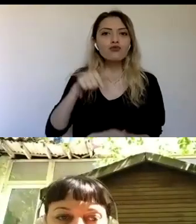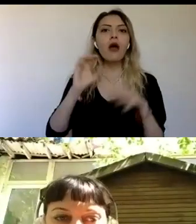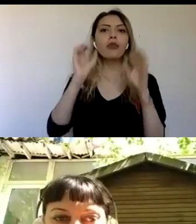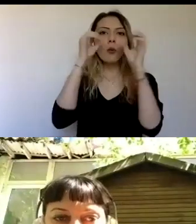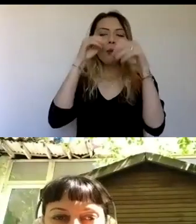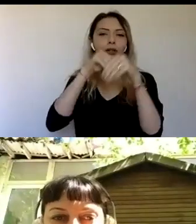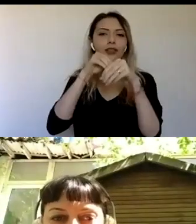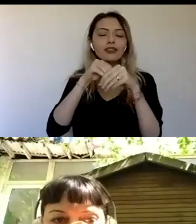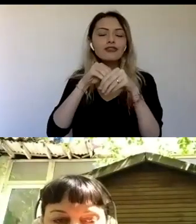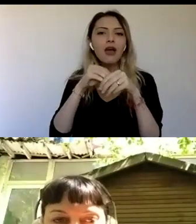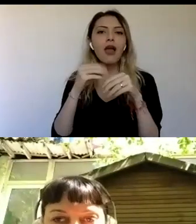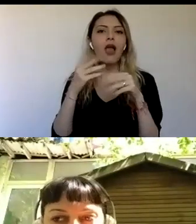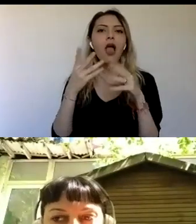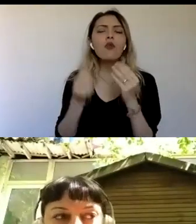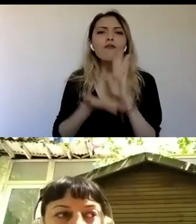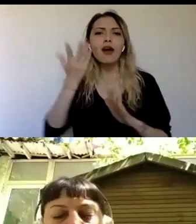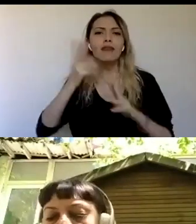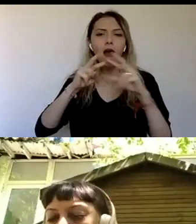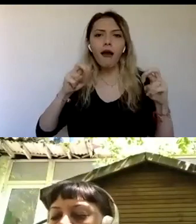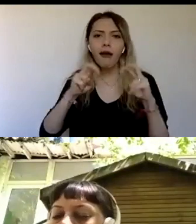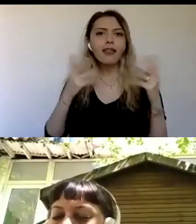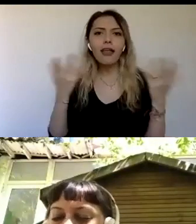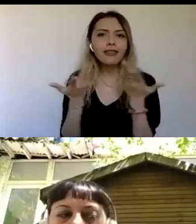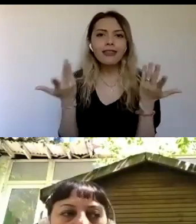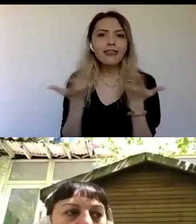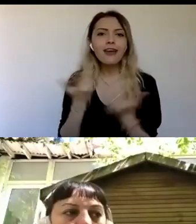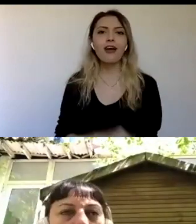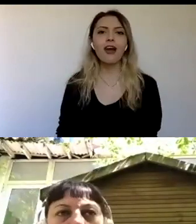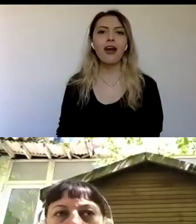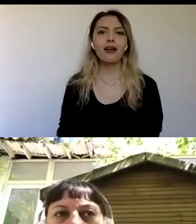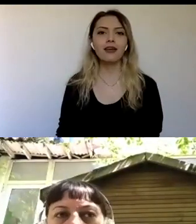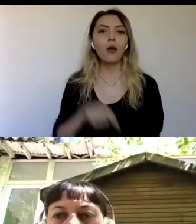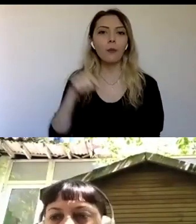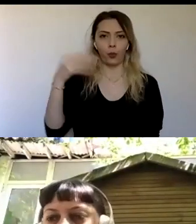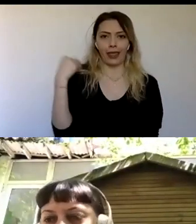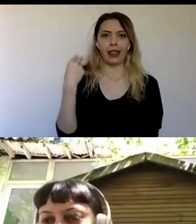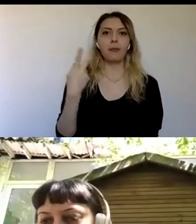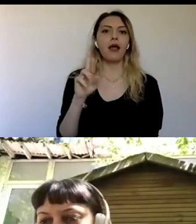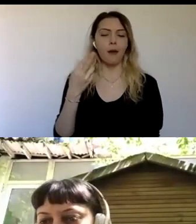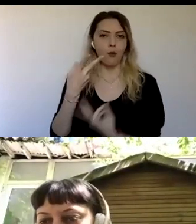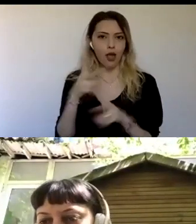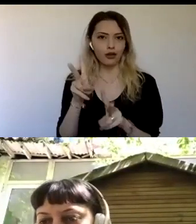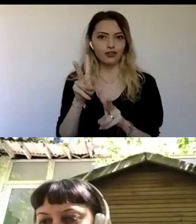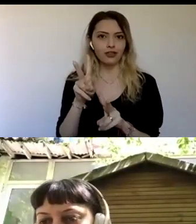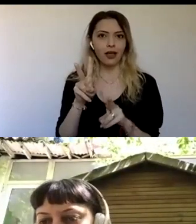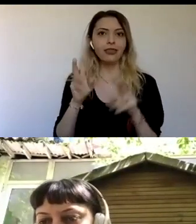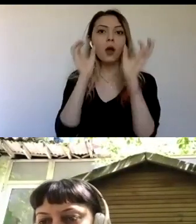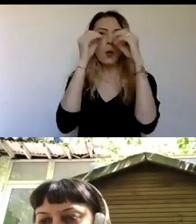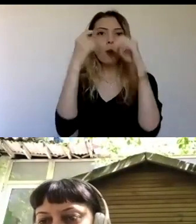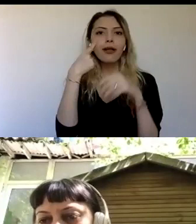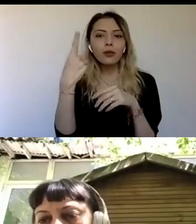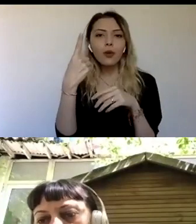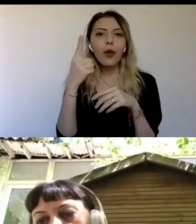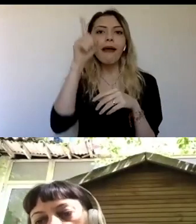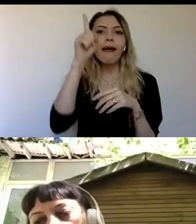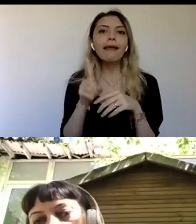bir rapor açıklandı. 2020 Nisan ayına dair raporda aslında en çok aranan kelime ilk Google, sonra Facebook,